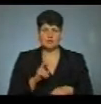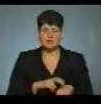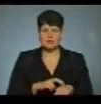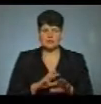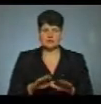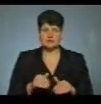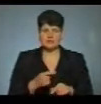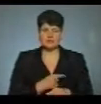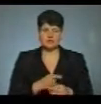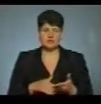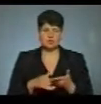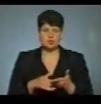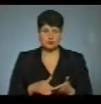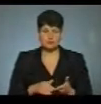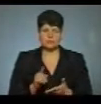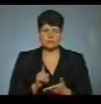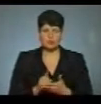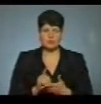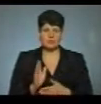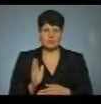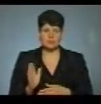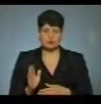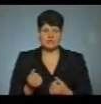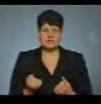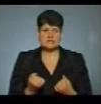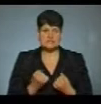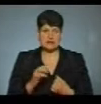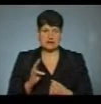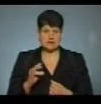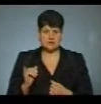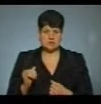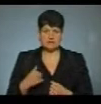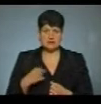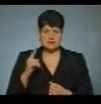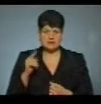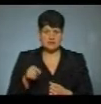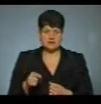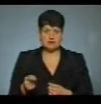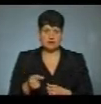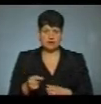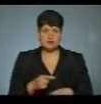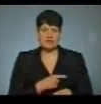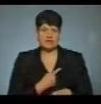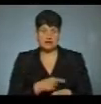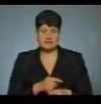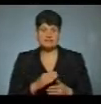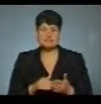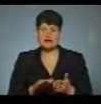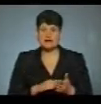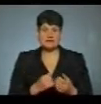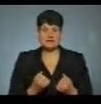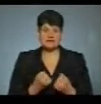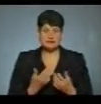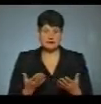надати медичну допомогу, вони повинні бути захищені. Ви знаєте, в Тернополі лікарі взагалі не захищені, ні медсестри,